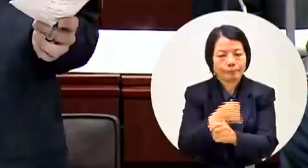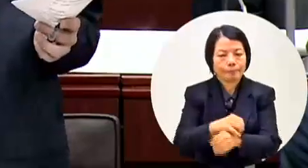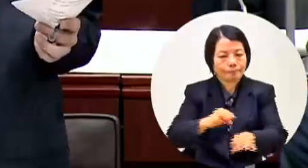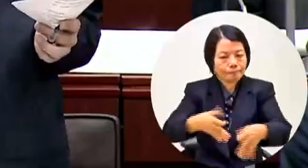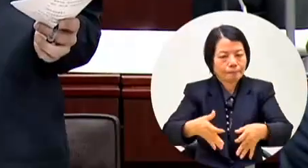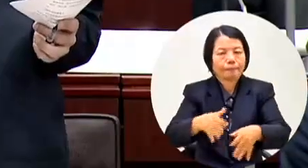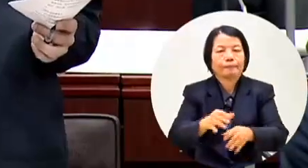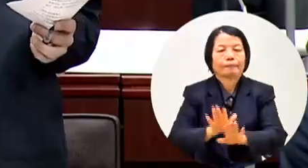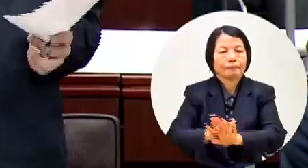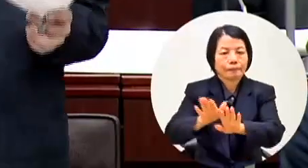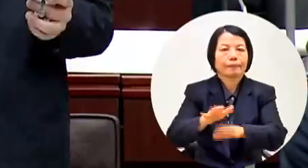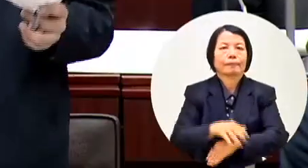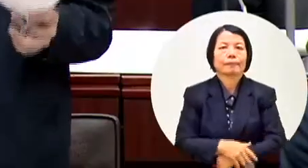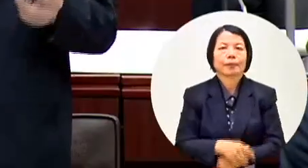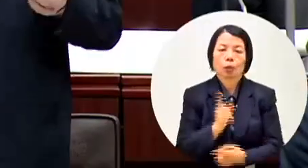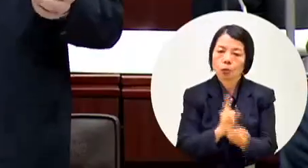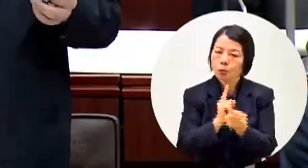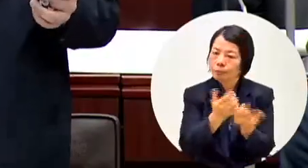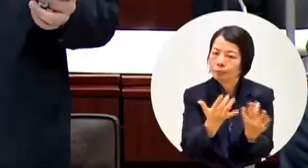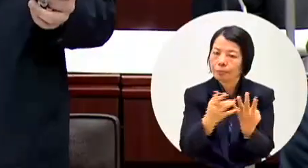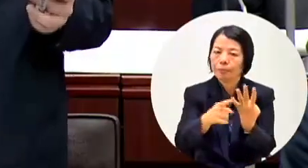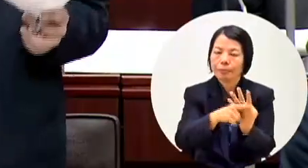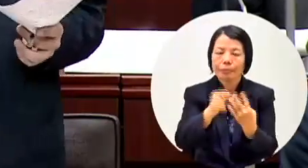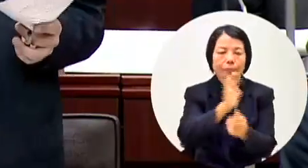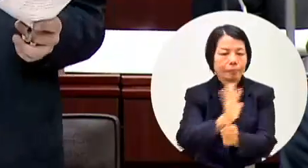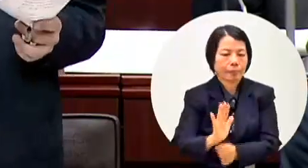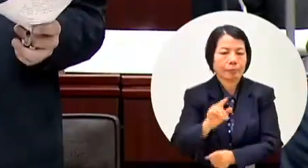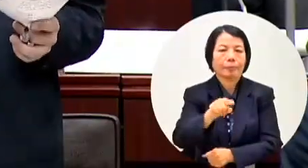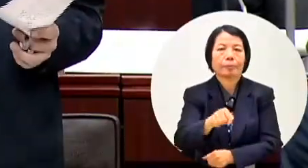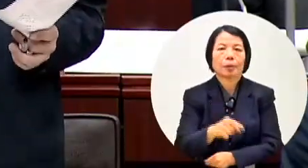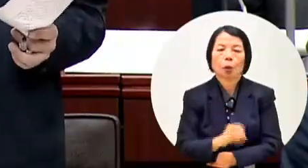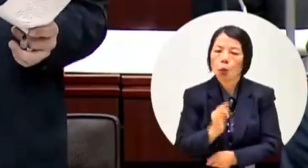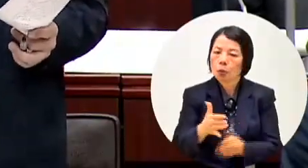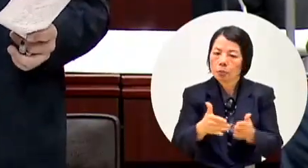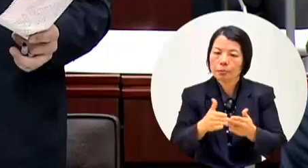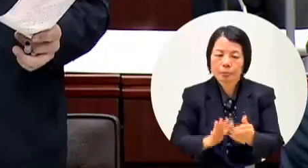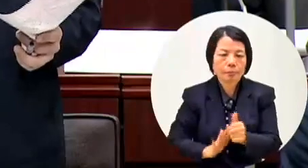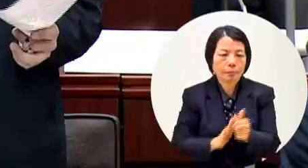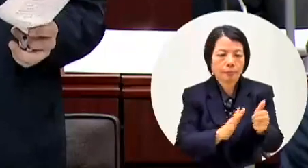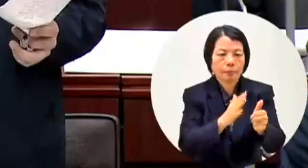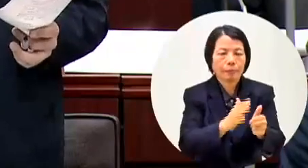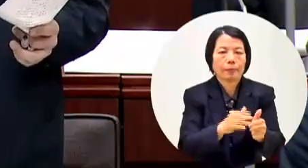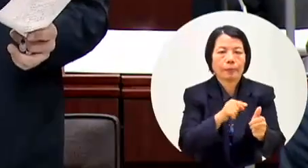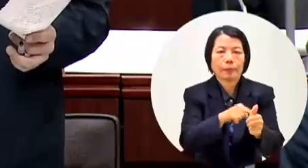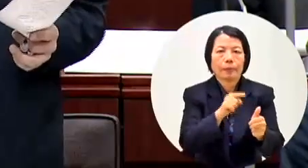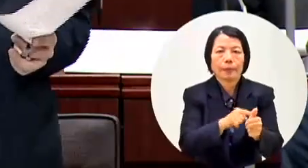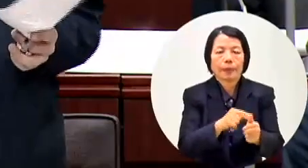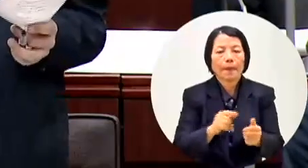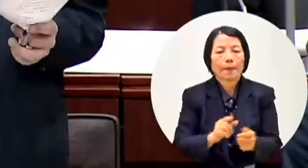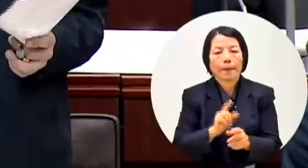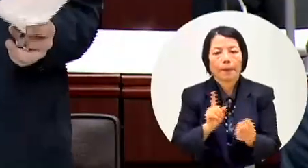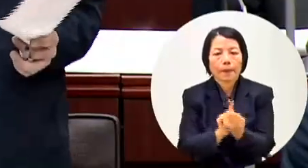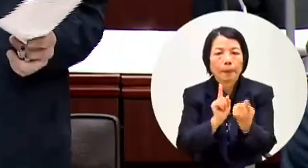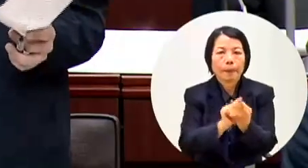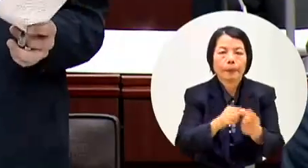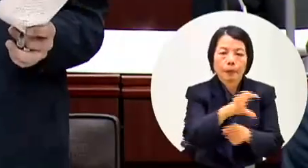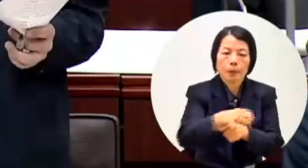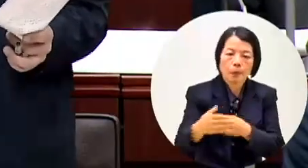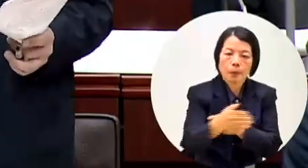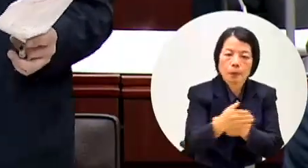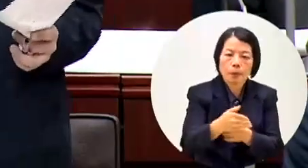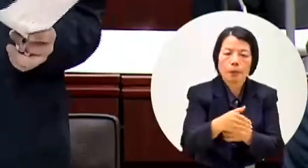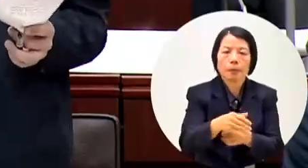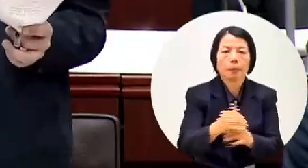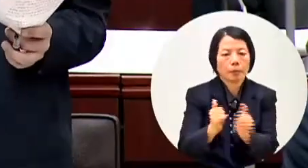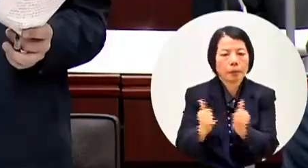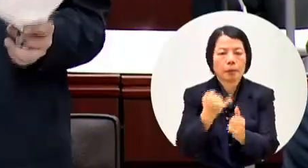业界的态度。所以我们为什么要当领头羊、当火车头去陪着帮农渔民抢订单？因为我们有这个能力